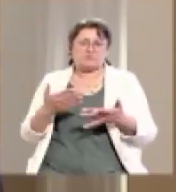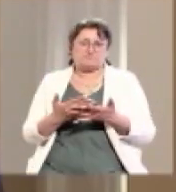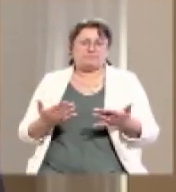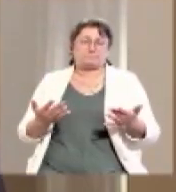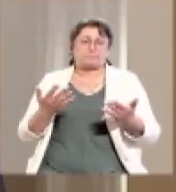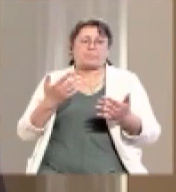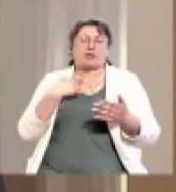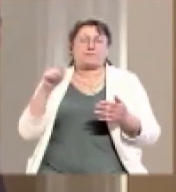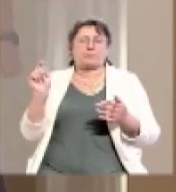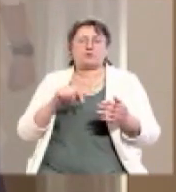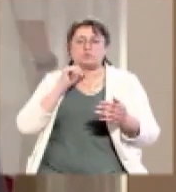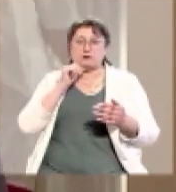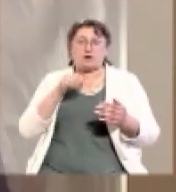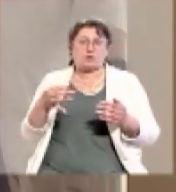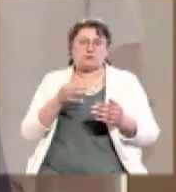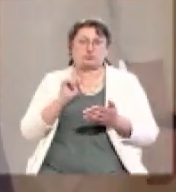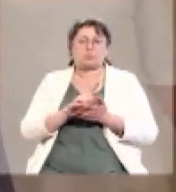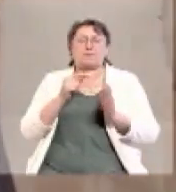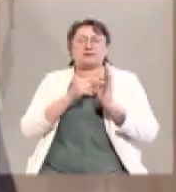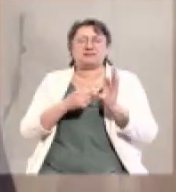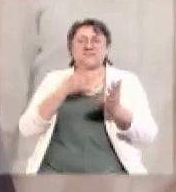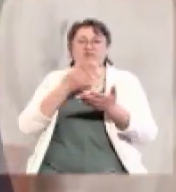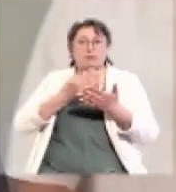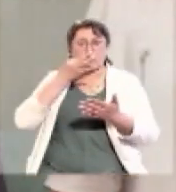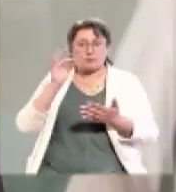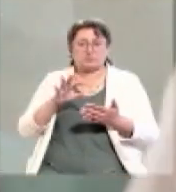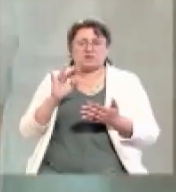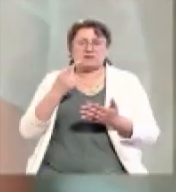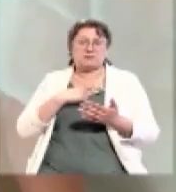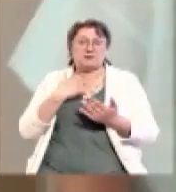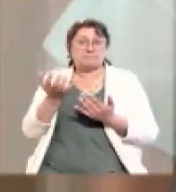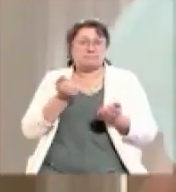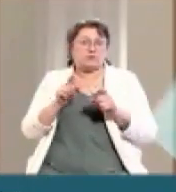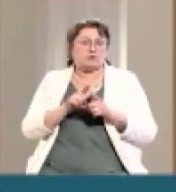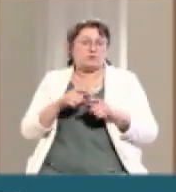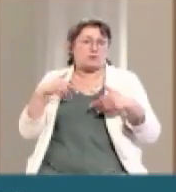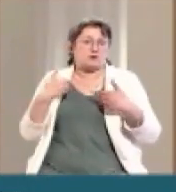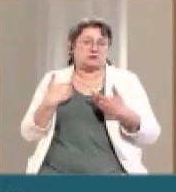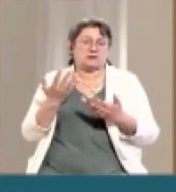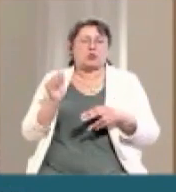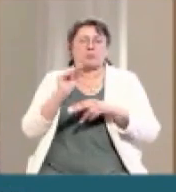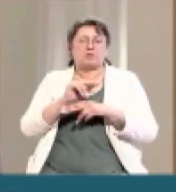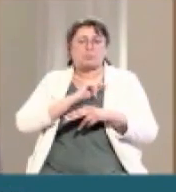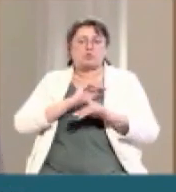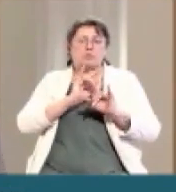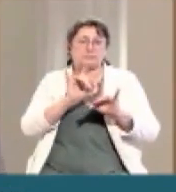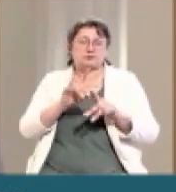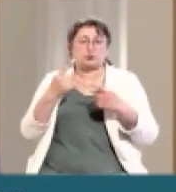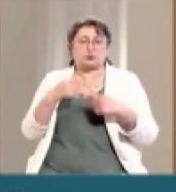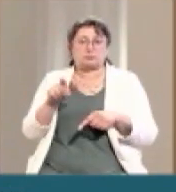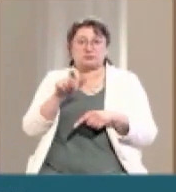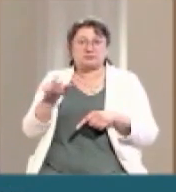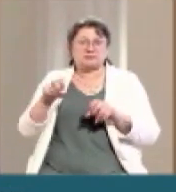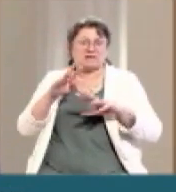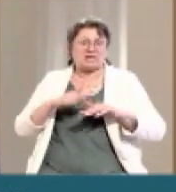Біз ауруханамызға танымал хирург Данияр Жақыповты шақыртқан болатынбыз. Оның қатысуымен бейсенбі күні 6 ота жасалды, ал жұма күні 4